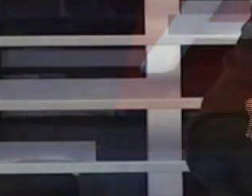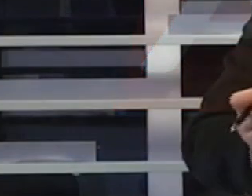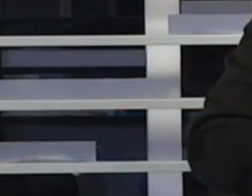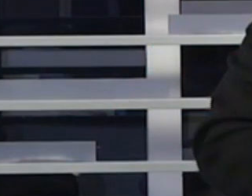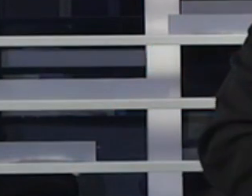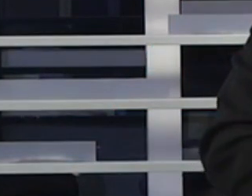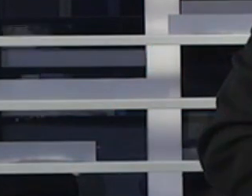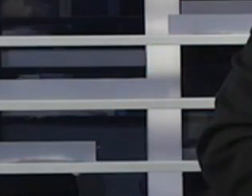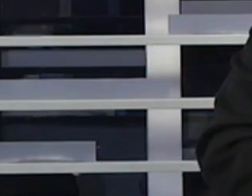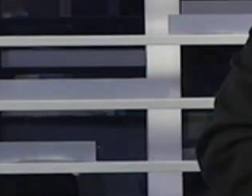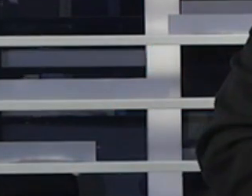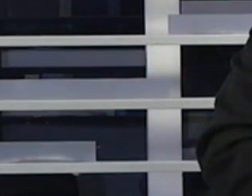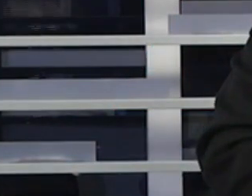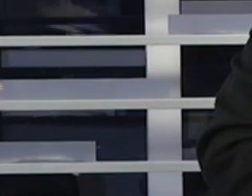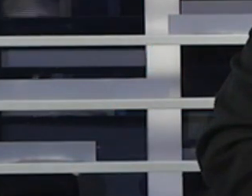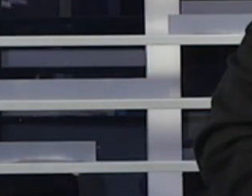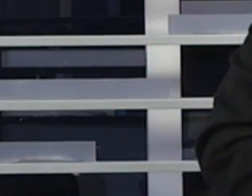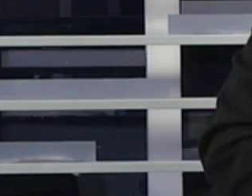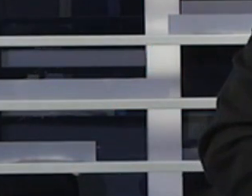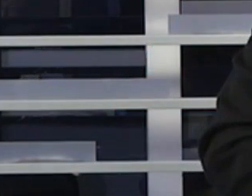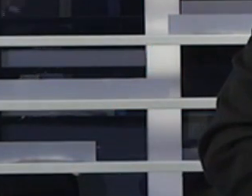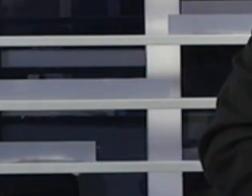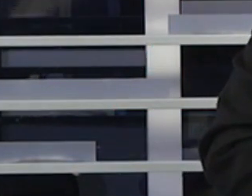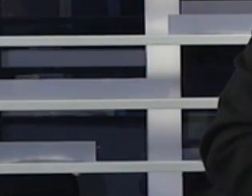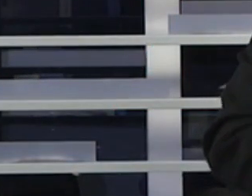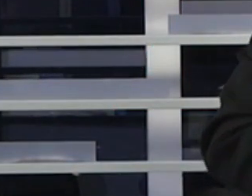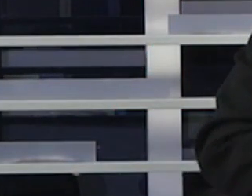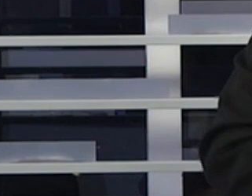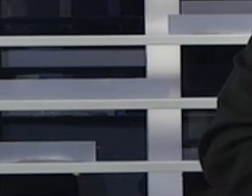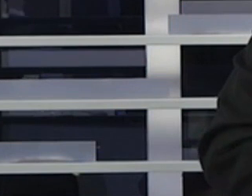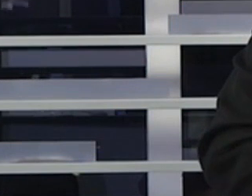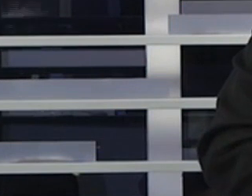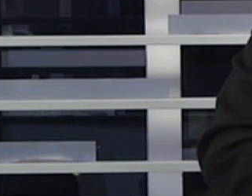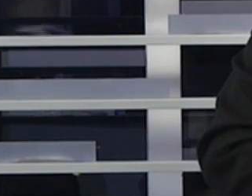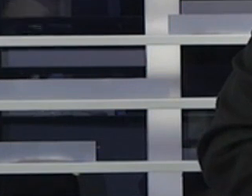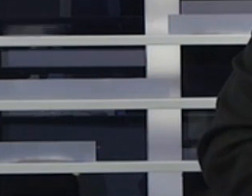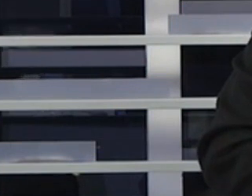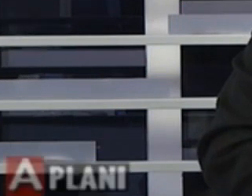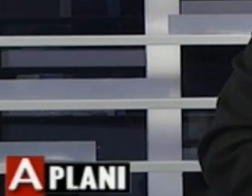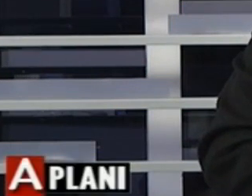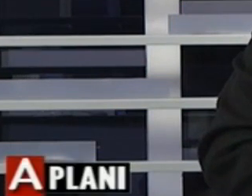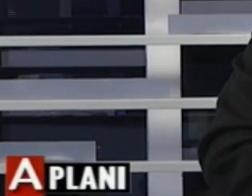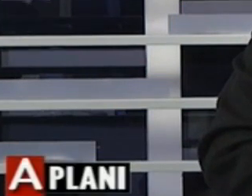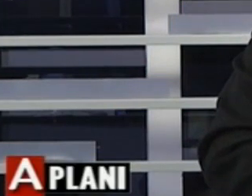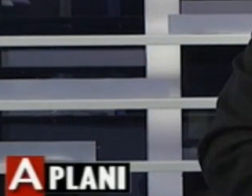Evet değerli izleyenler, A Planı programımız devam ediyor kaldığı yerden. Bu arada yönetmen arkadaşımız